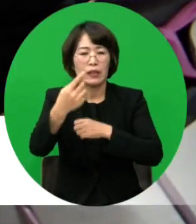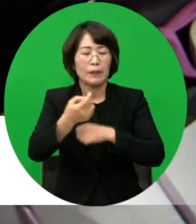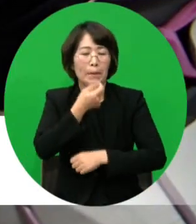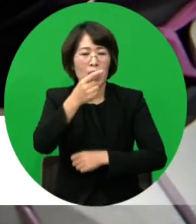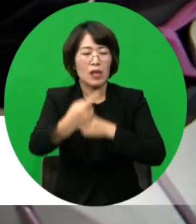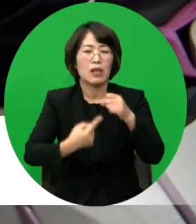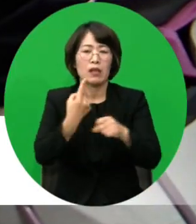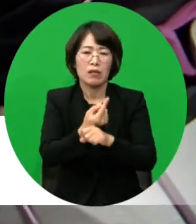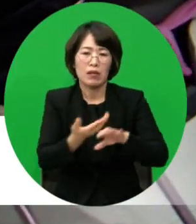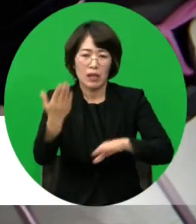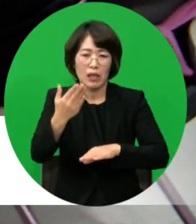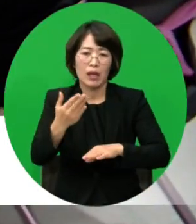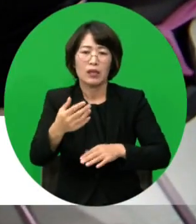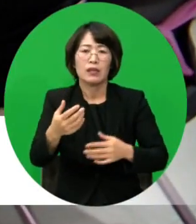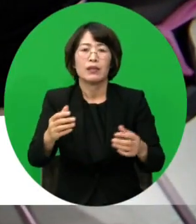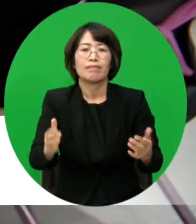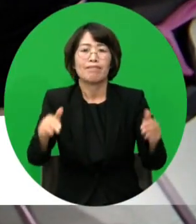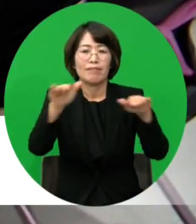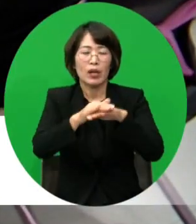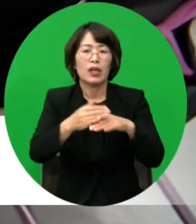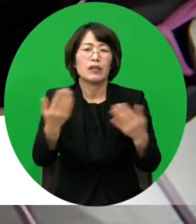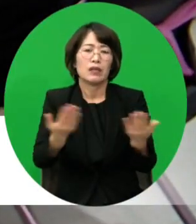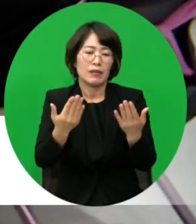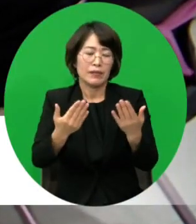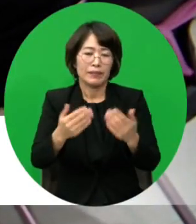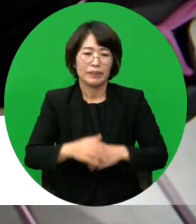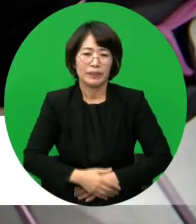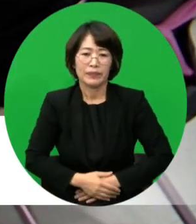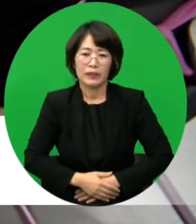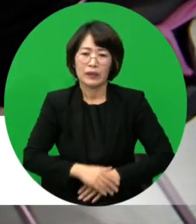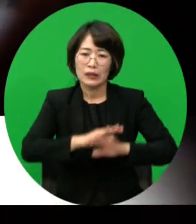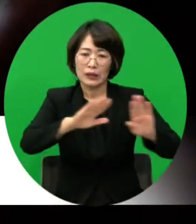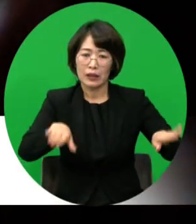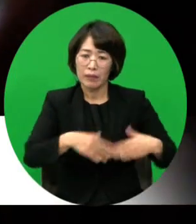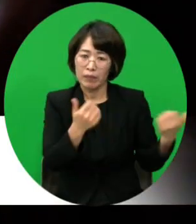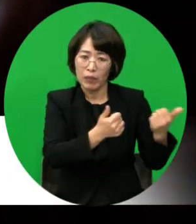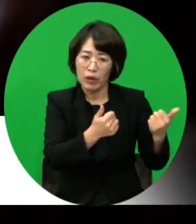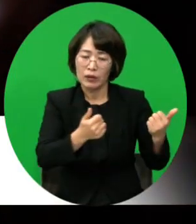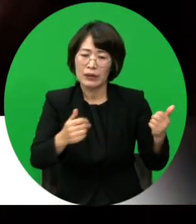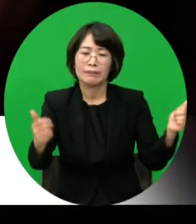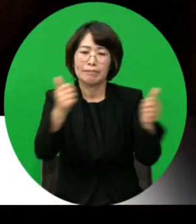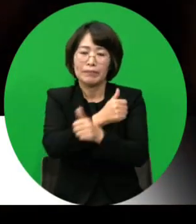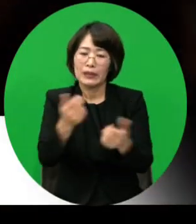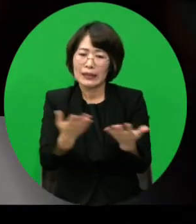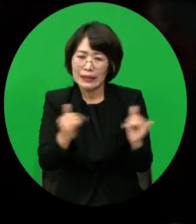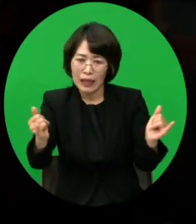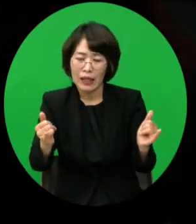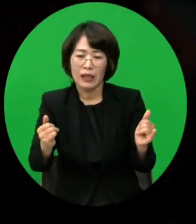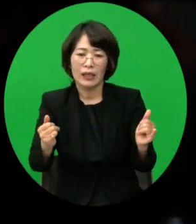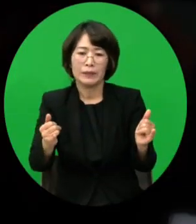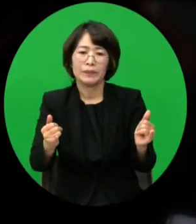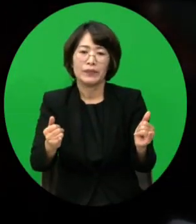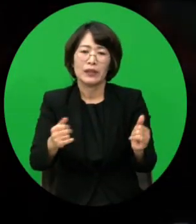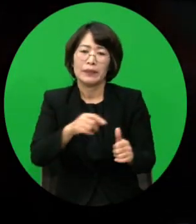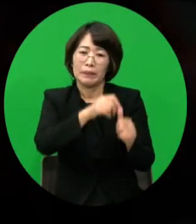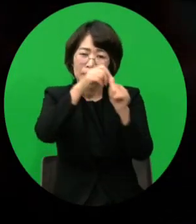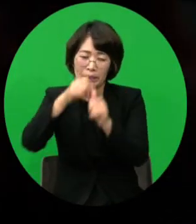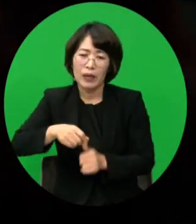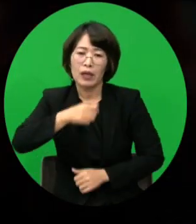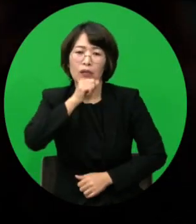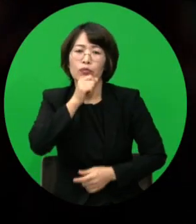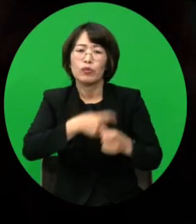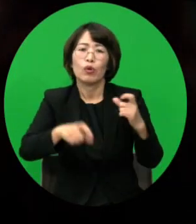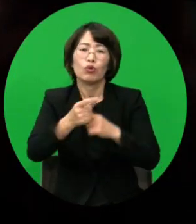이상 해당 기관에서 근무해야 합니다 전남도 의회는 교류 대상 직원에게 인사상 가산점을 주고